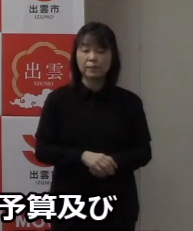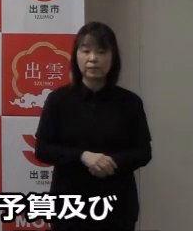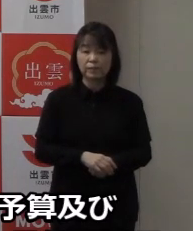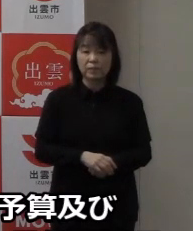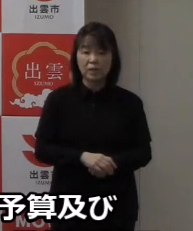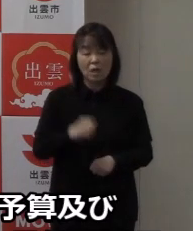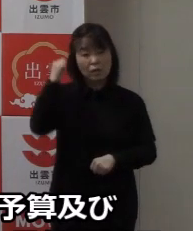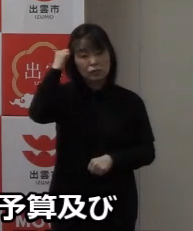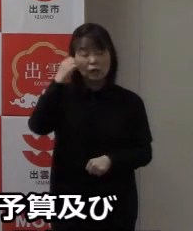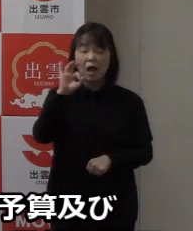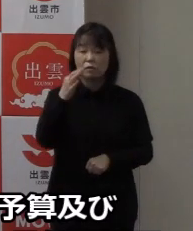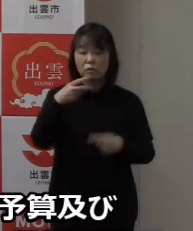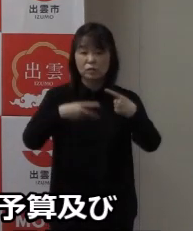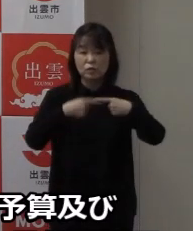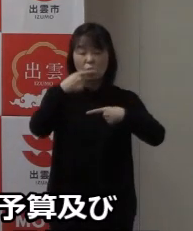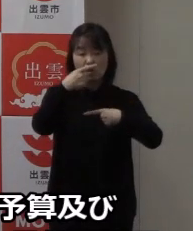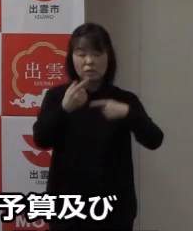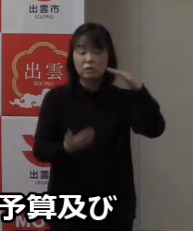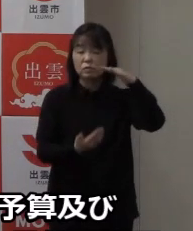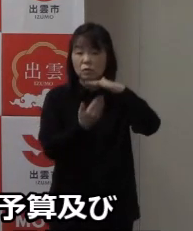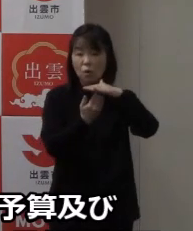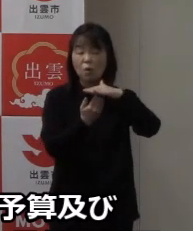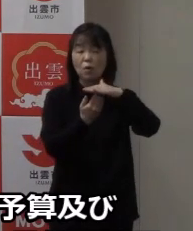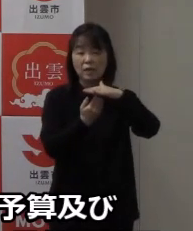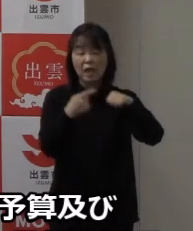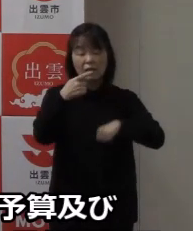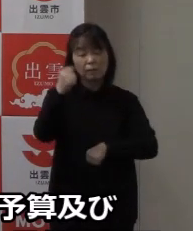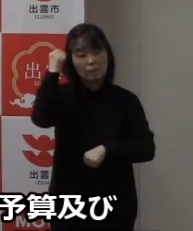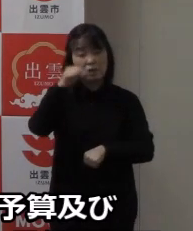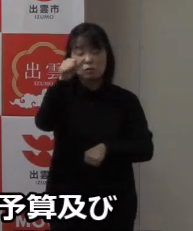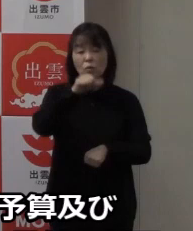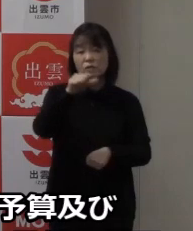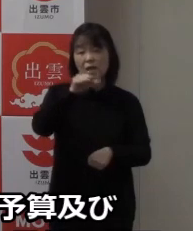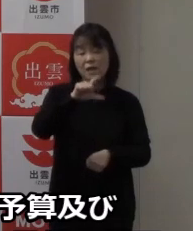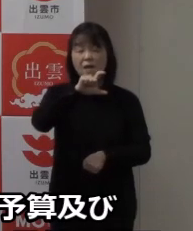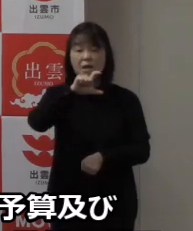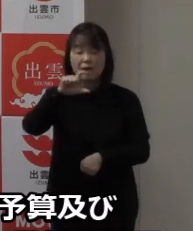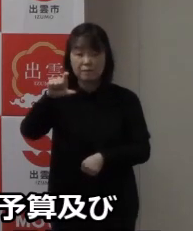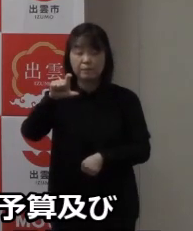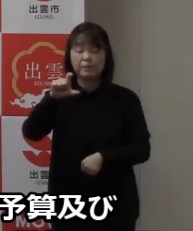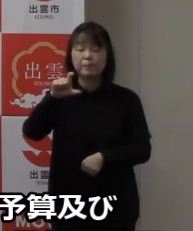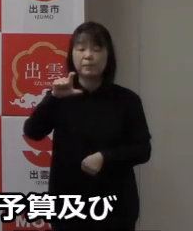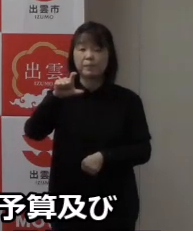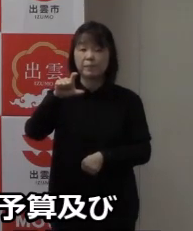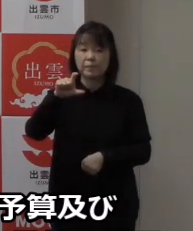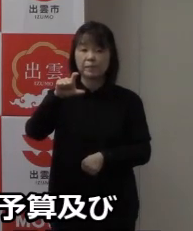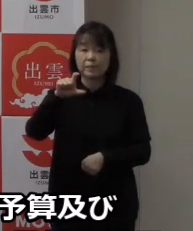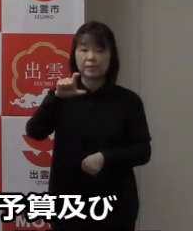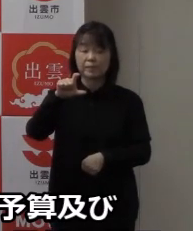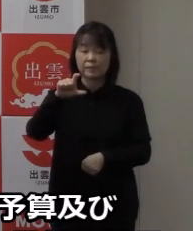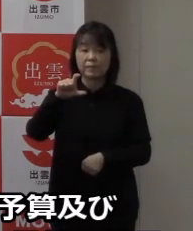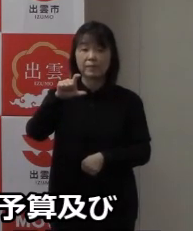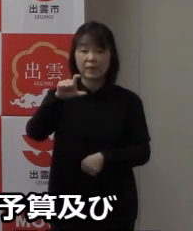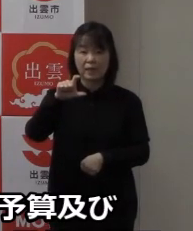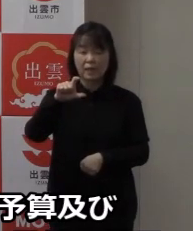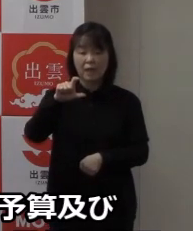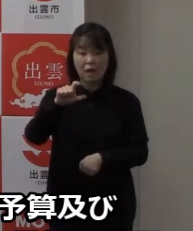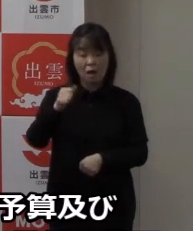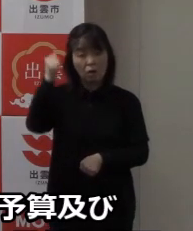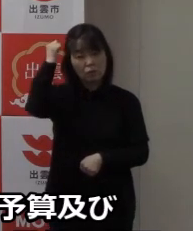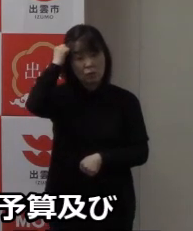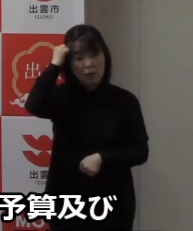宿泊費の2分の1、まあ、上限は1泊5000円でありますけれども、これを最長2